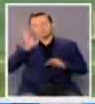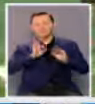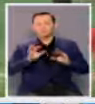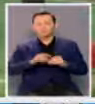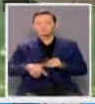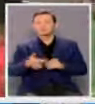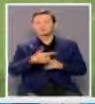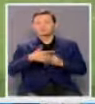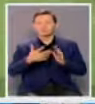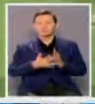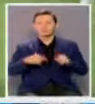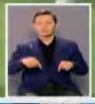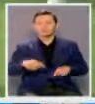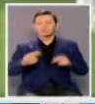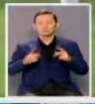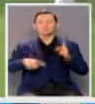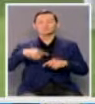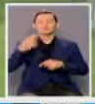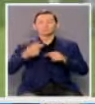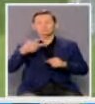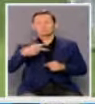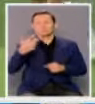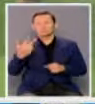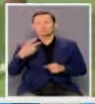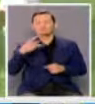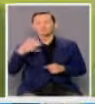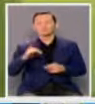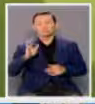жерлестеріміз өз алаңдарымызда келесі ойындары 23 мамыр күні